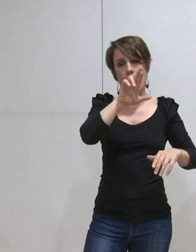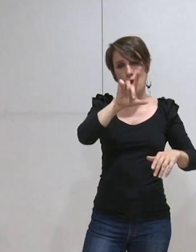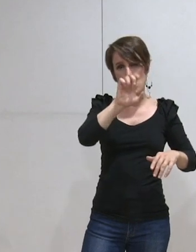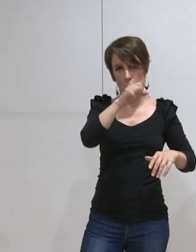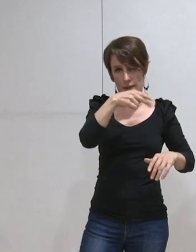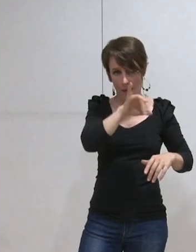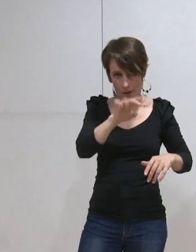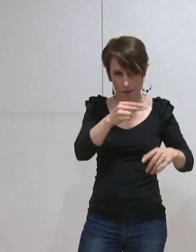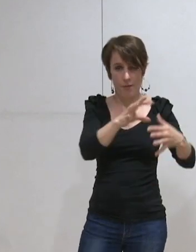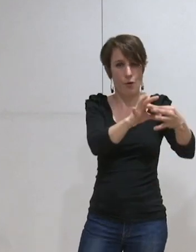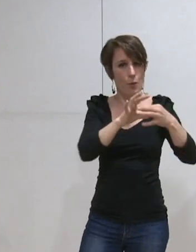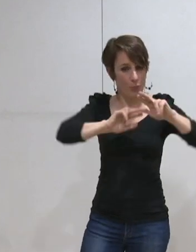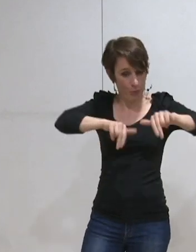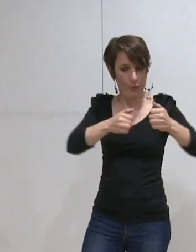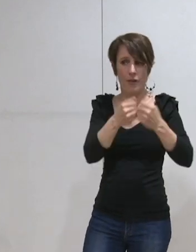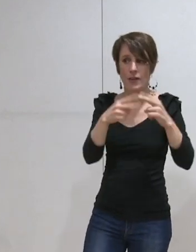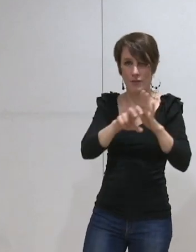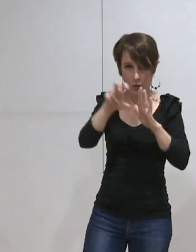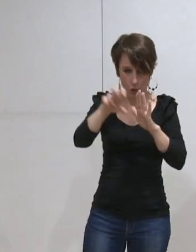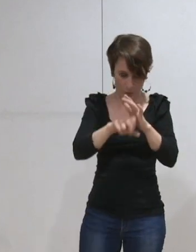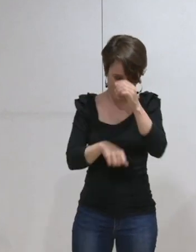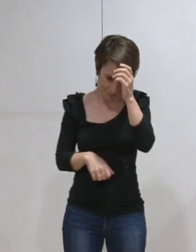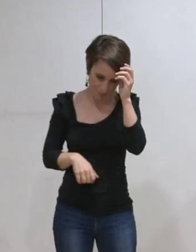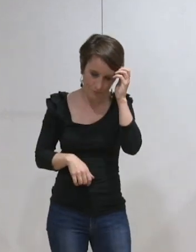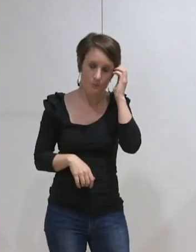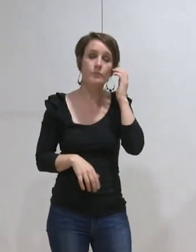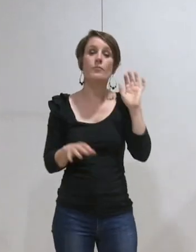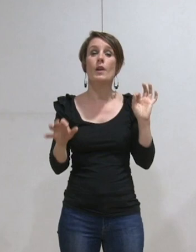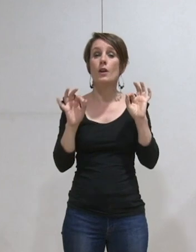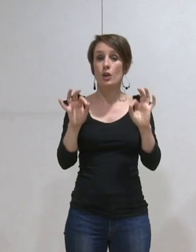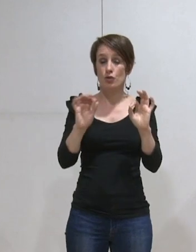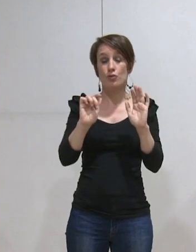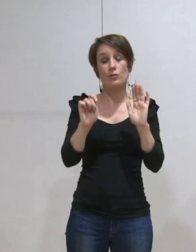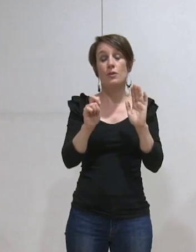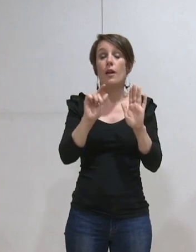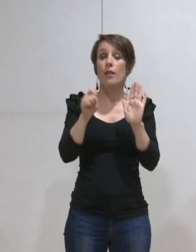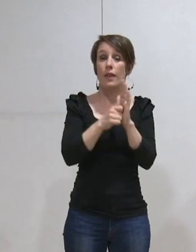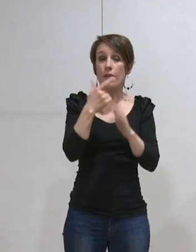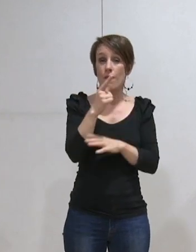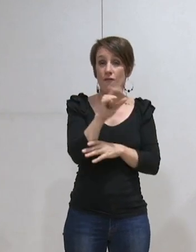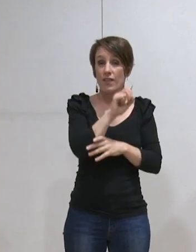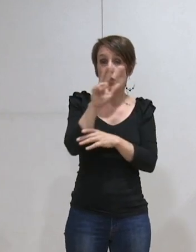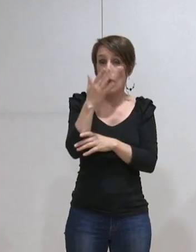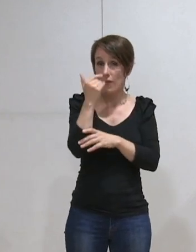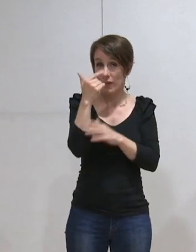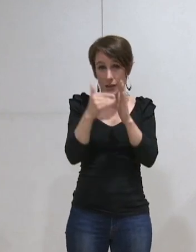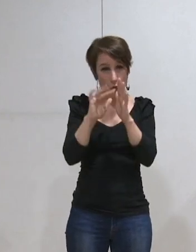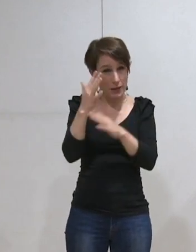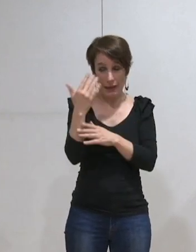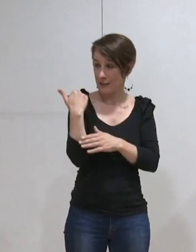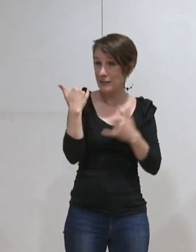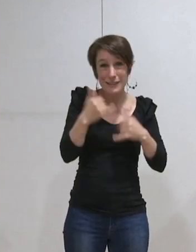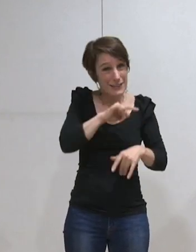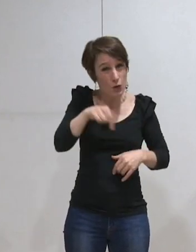c'est dans l'essentiel évidemment dans la délibération du 23 février 2015 que nous avons voté ici